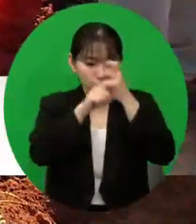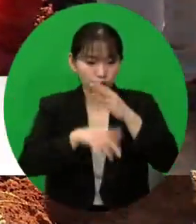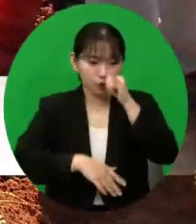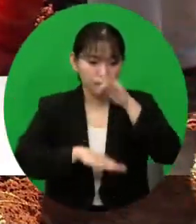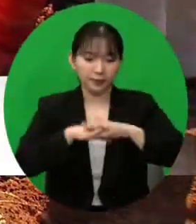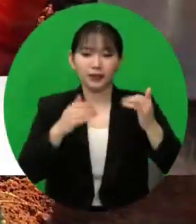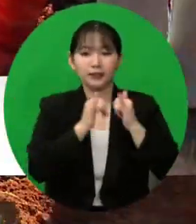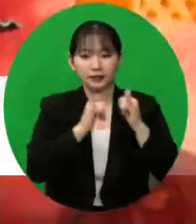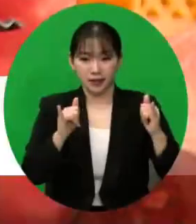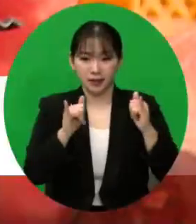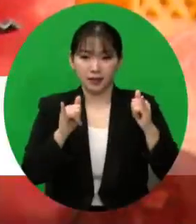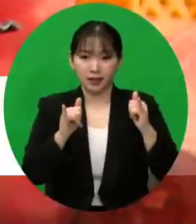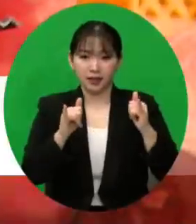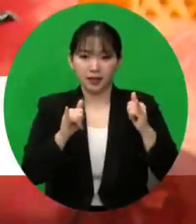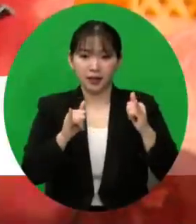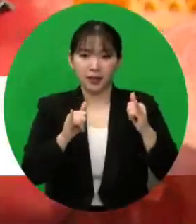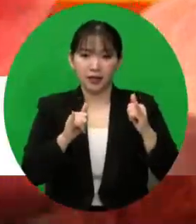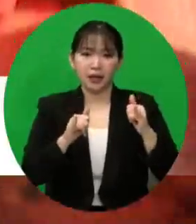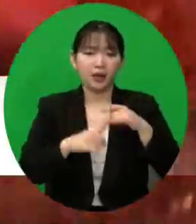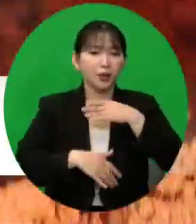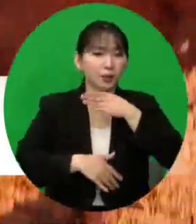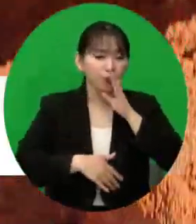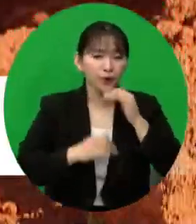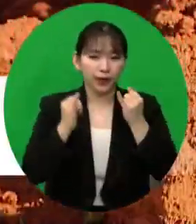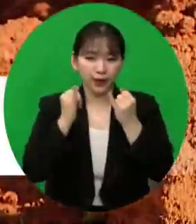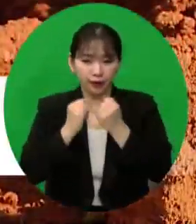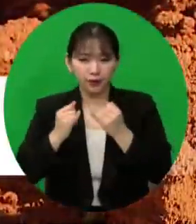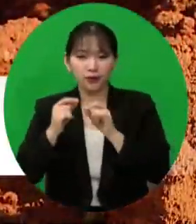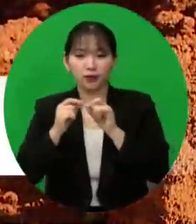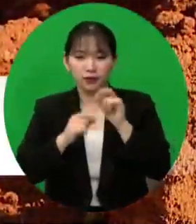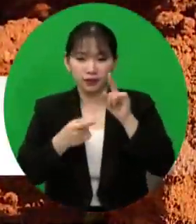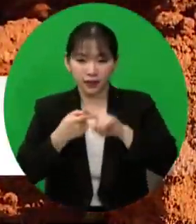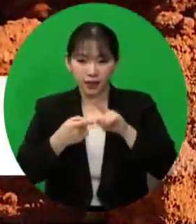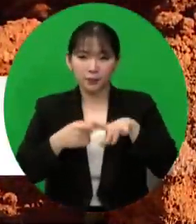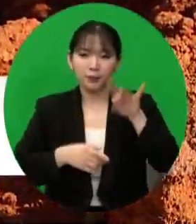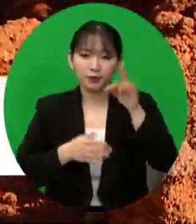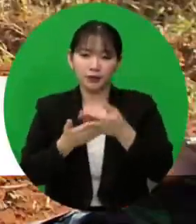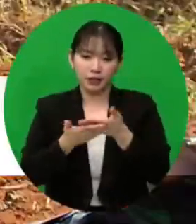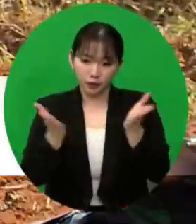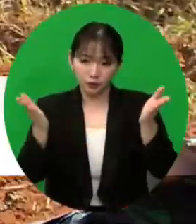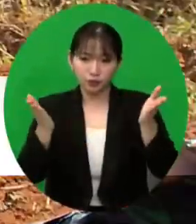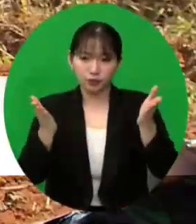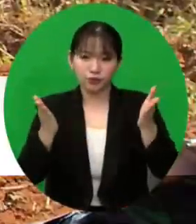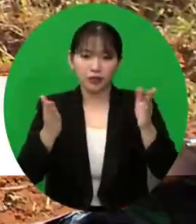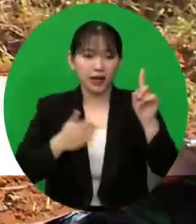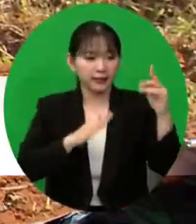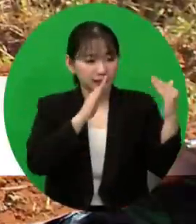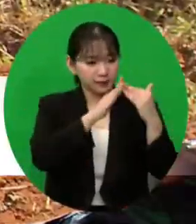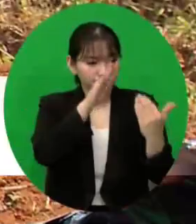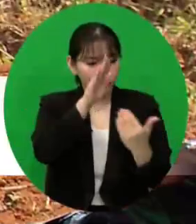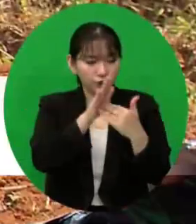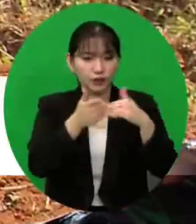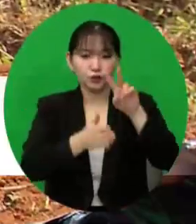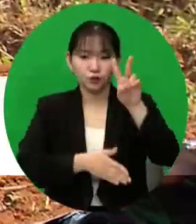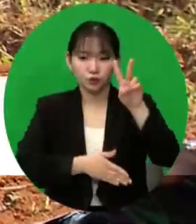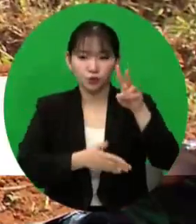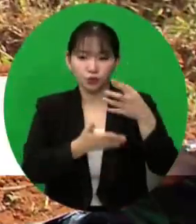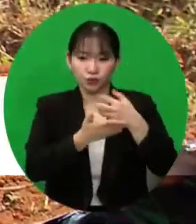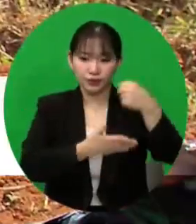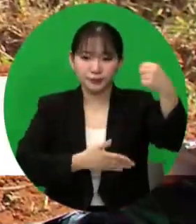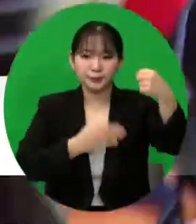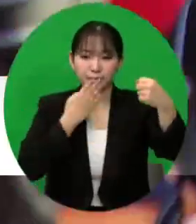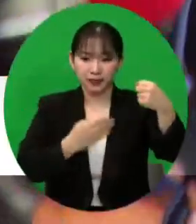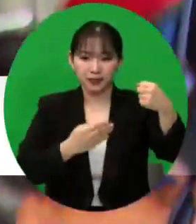둔 농업인으로 영세 농과 고령 여성 농업인을 대상으로 우선 지원하며 한 가구당 최대 두 개를 받을 수가